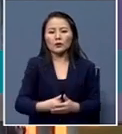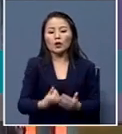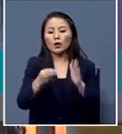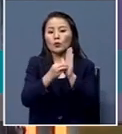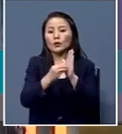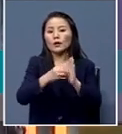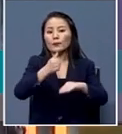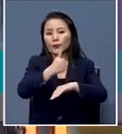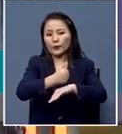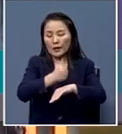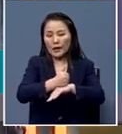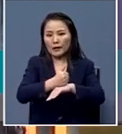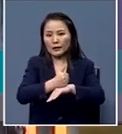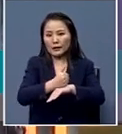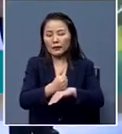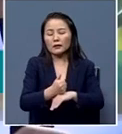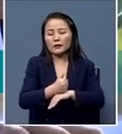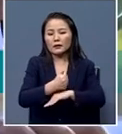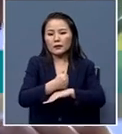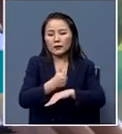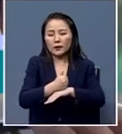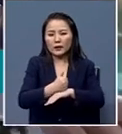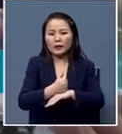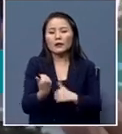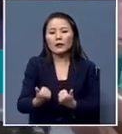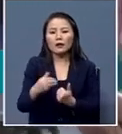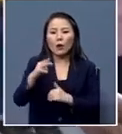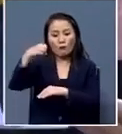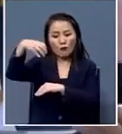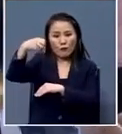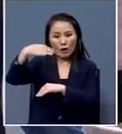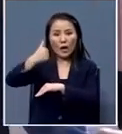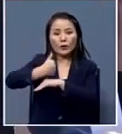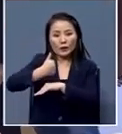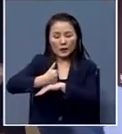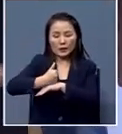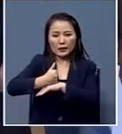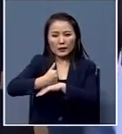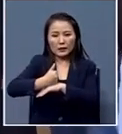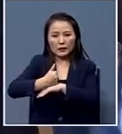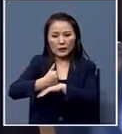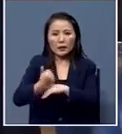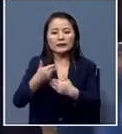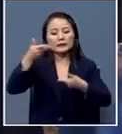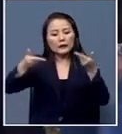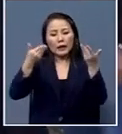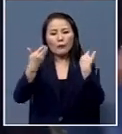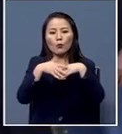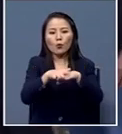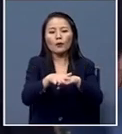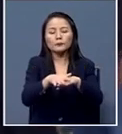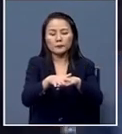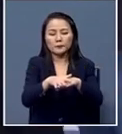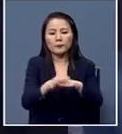าราชการกรุงเทพมหานครและนายวิลาเฉลยสัตว์ผู้ว่าการ MEA หรือการไฟฟ้านครหลวงมาร่วมในกิจกรรมครั้งนี้ด้ว